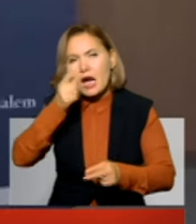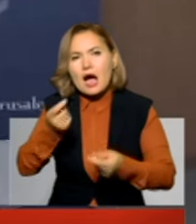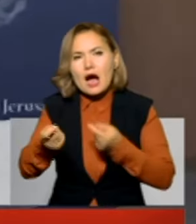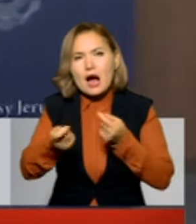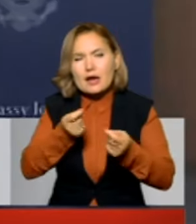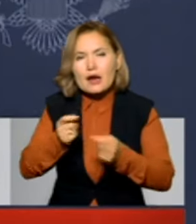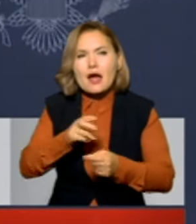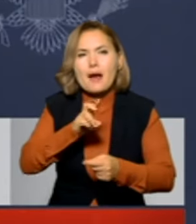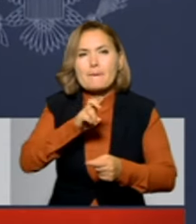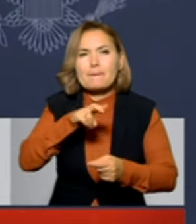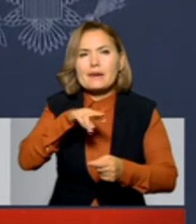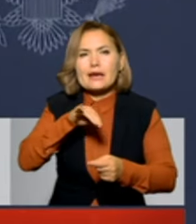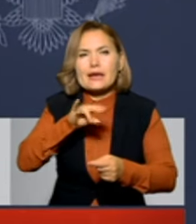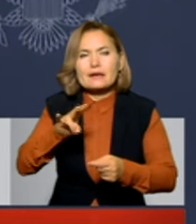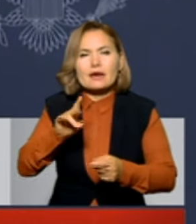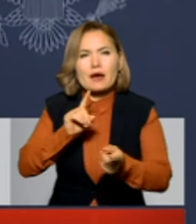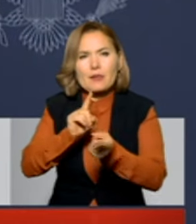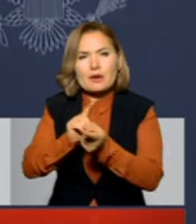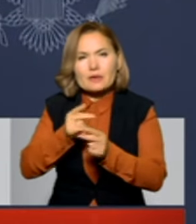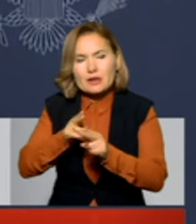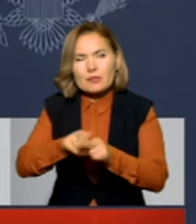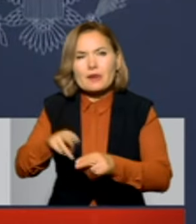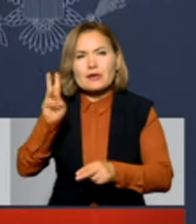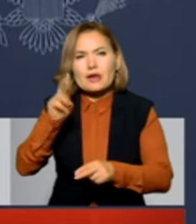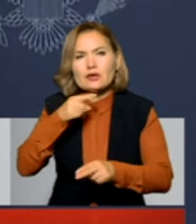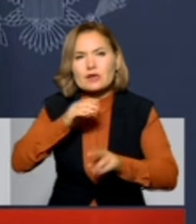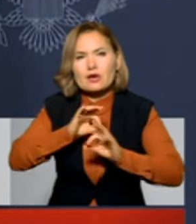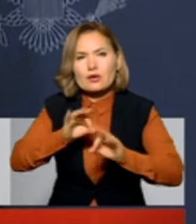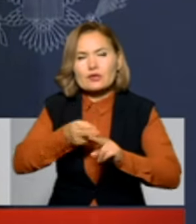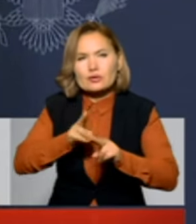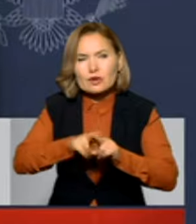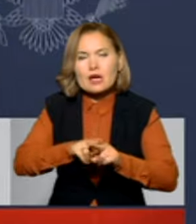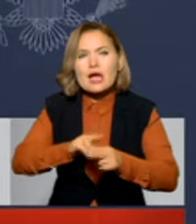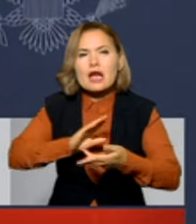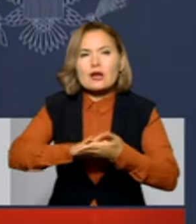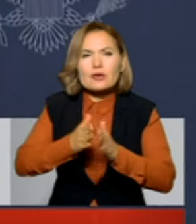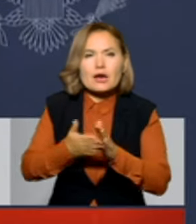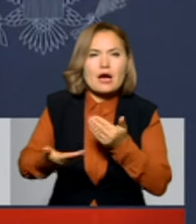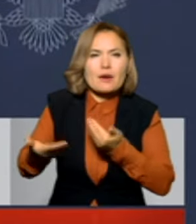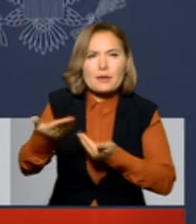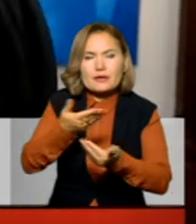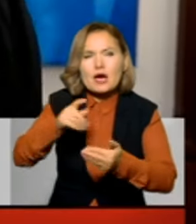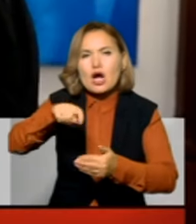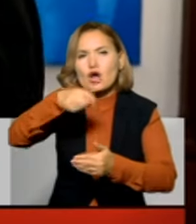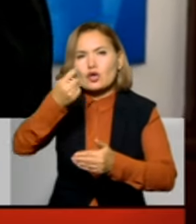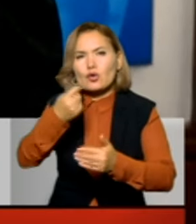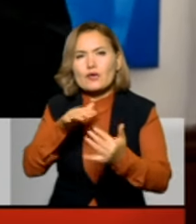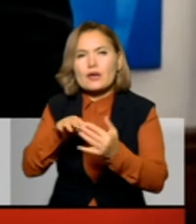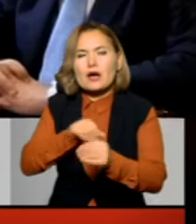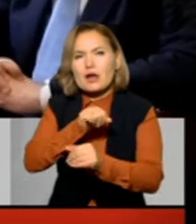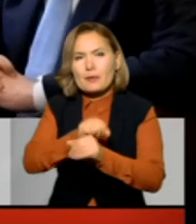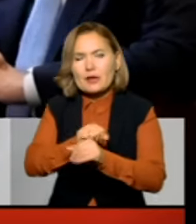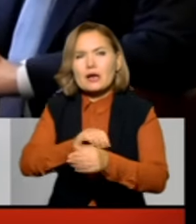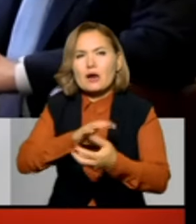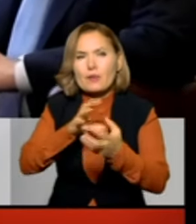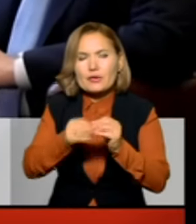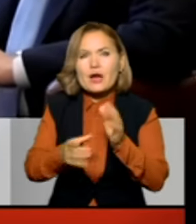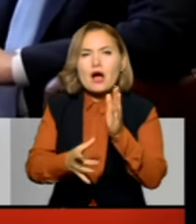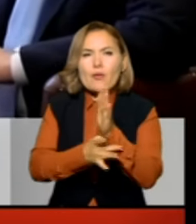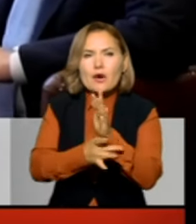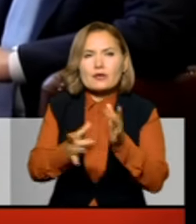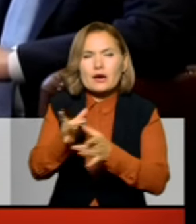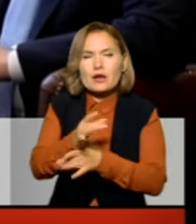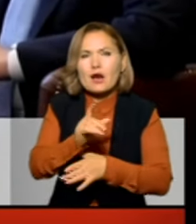мемлекеттік хатшысы Энтони Блинкен мәлімдеді. Дипломаттың айтуынша, осы жылғы келіссөздер атысты тоқтатуға және